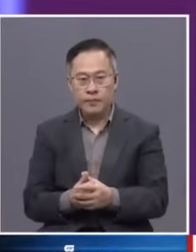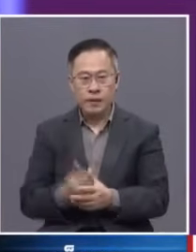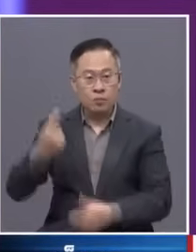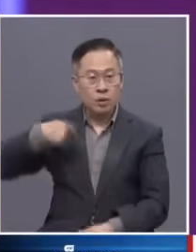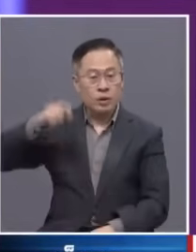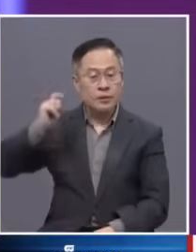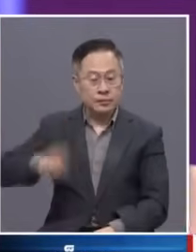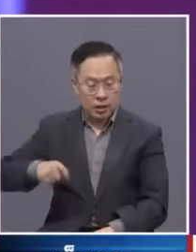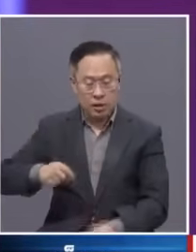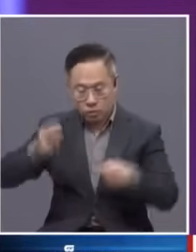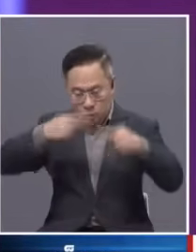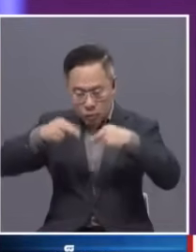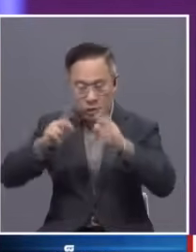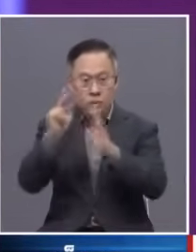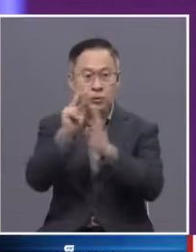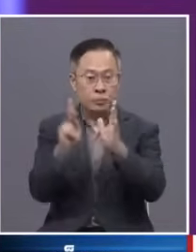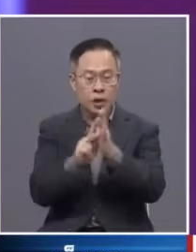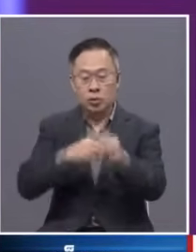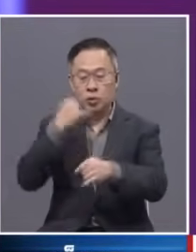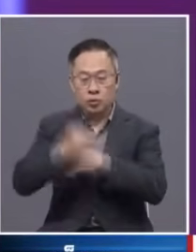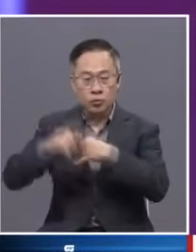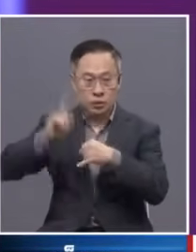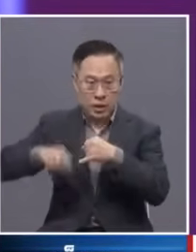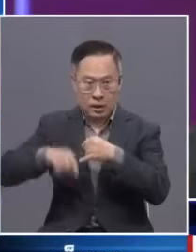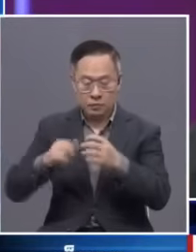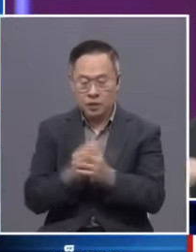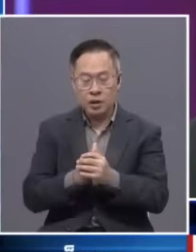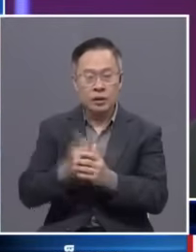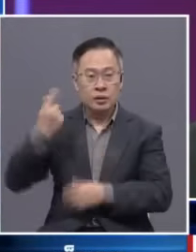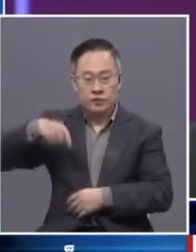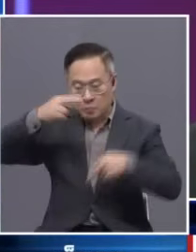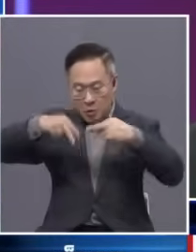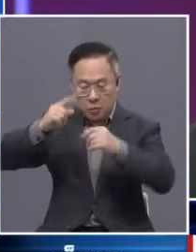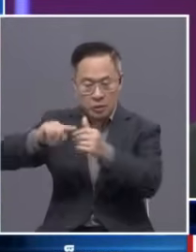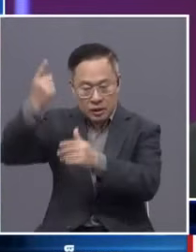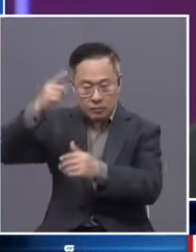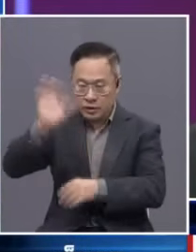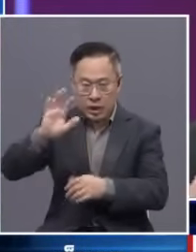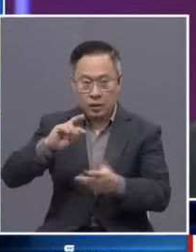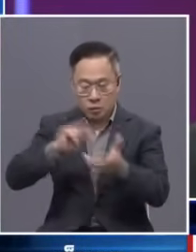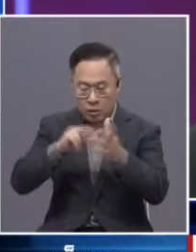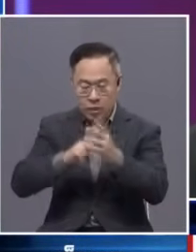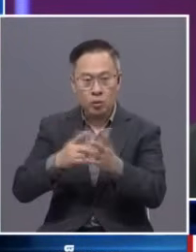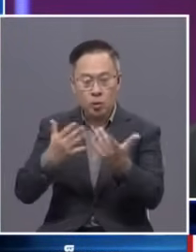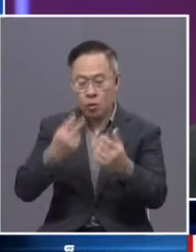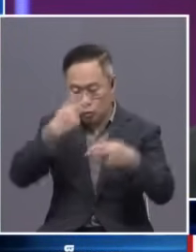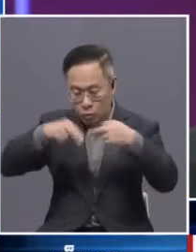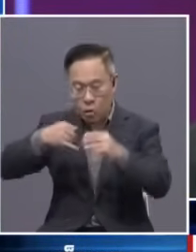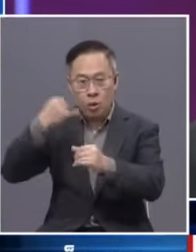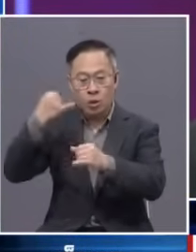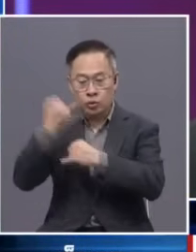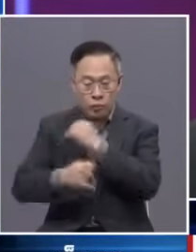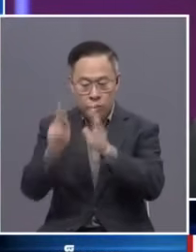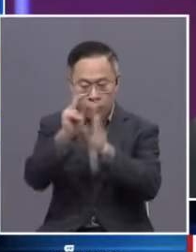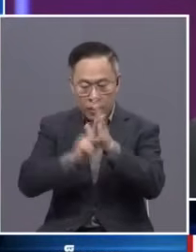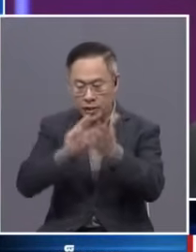าลท่านควรจะตรวจกฎหมายตอนจบแต่พอมาตรวจตั้งแต่ต้นเนี่ยก็ไม่ต้องออกกฎหมายกันแล้วมันจะทำให้ประเทศนี้ร่างก